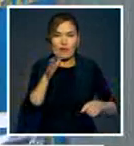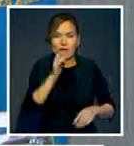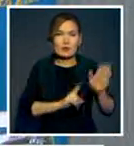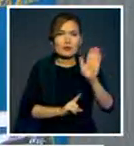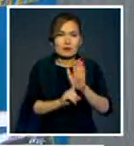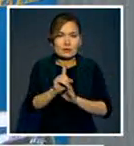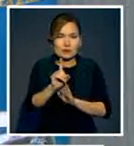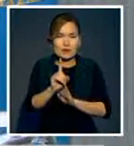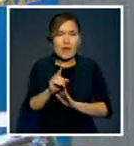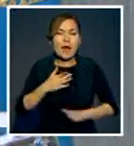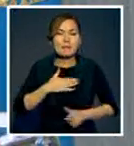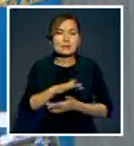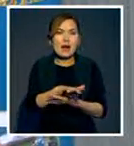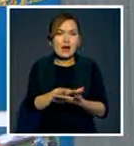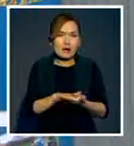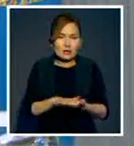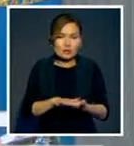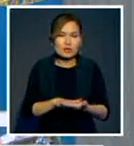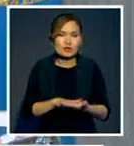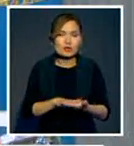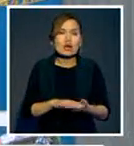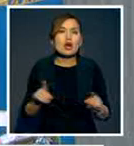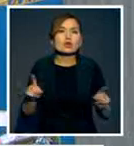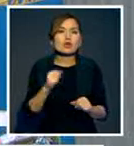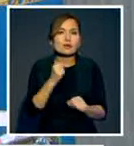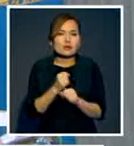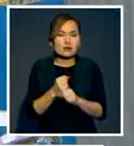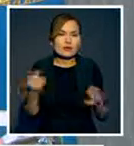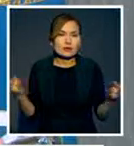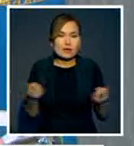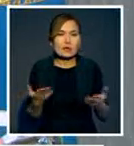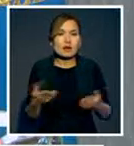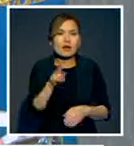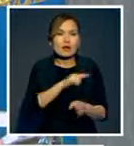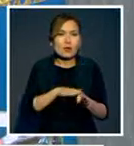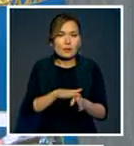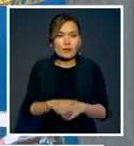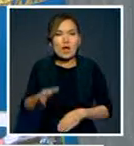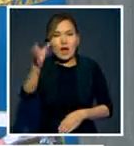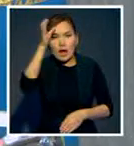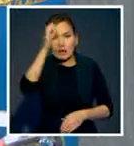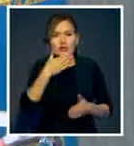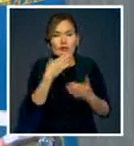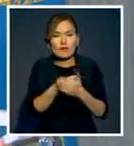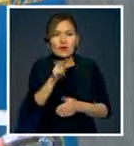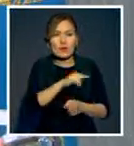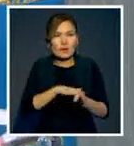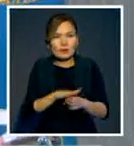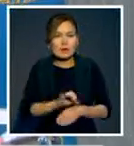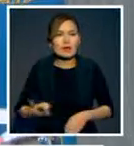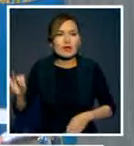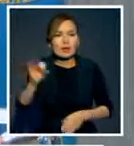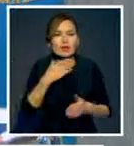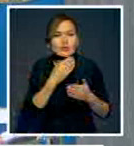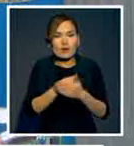қарай қалған уақытта не істеуіміз керегін ойластыруымыз керек. Ғалымдар өзінің жұмысын істеді, тарихшылар жұмысын